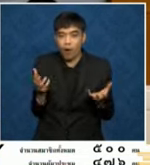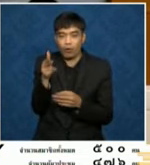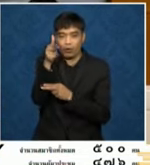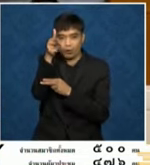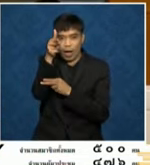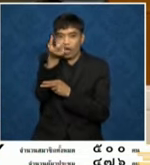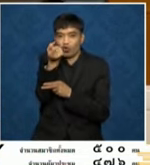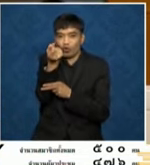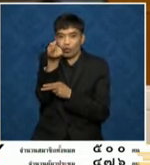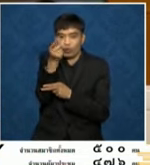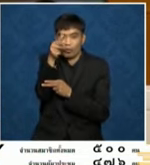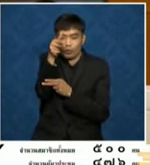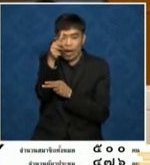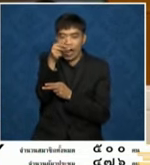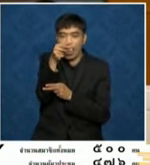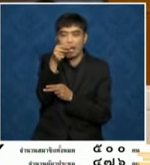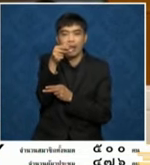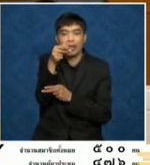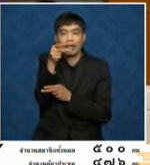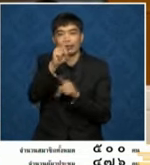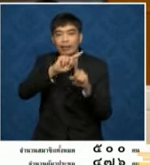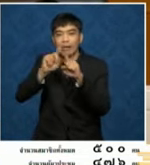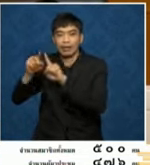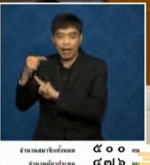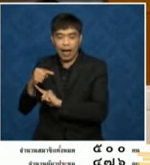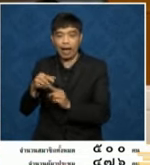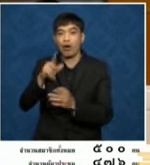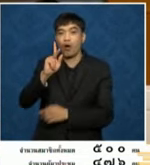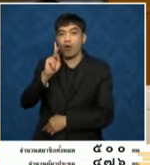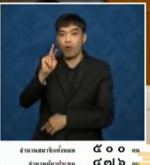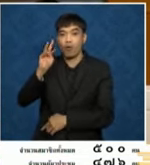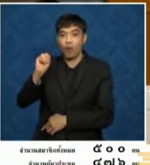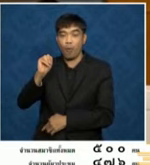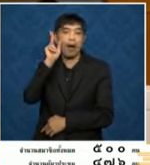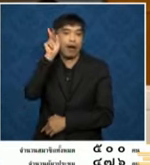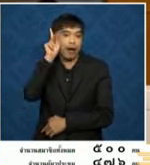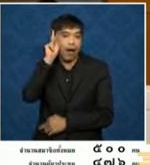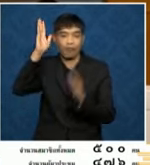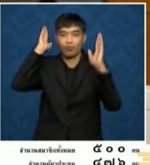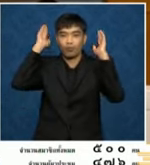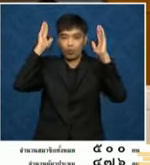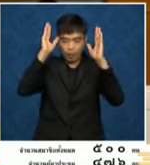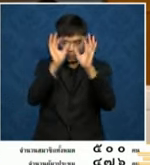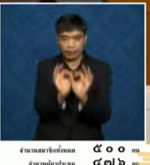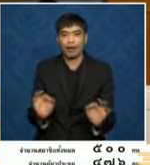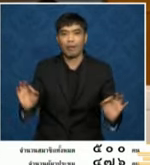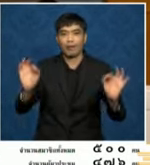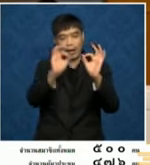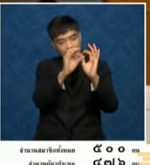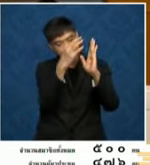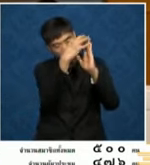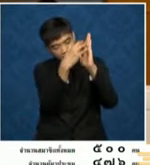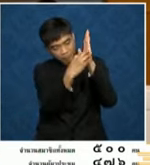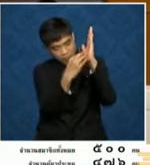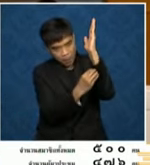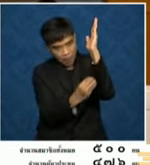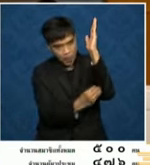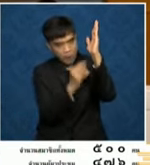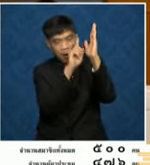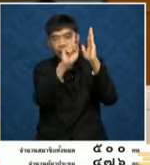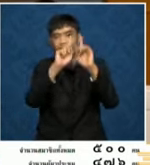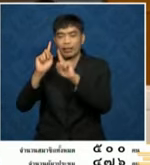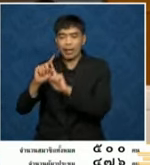ตุการณ์ต่างๆซึ่งสำนักข่าวกรมประชาสัมพันธ์เนี่ยจำเป็นครับในภูมิภาคต่างๆเราเองก็บอกว่าป